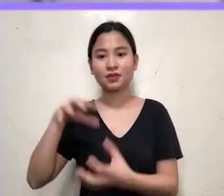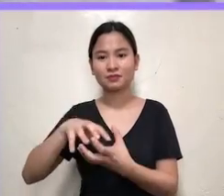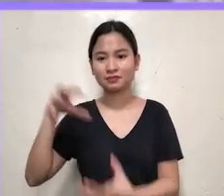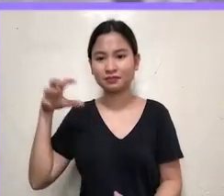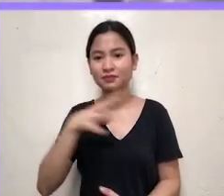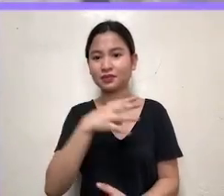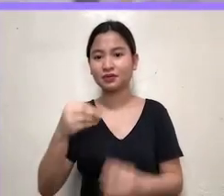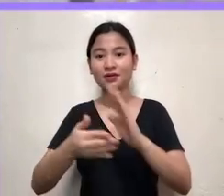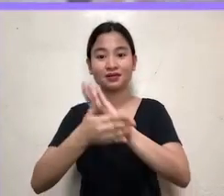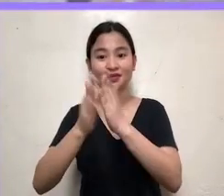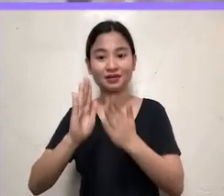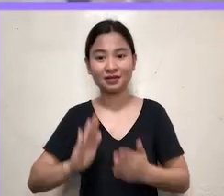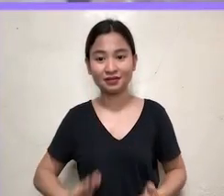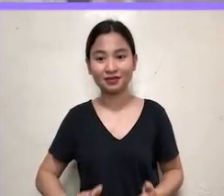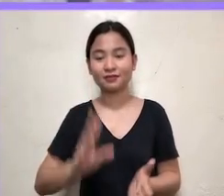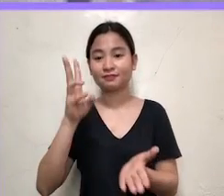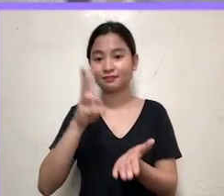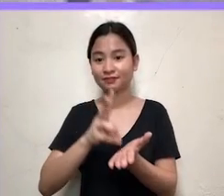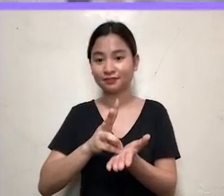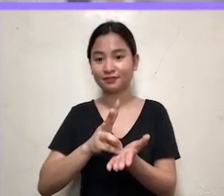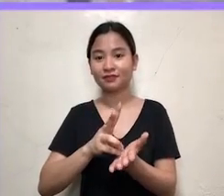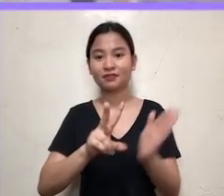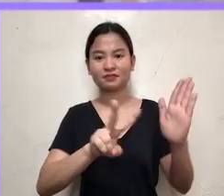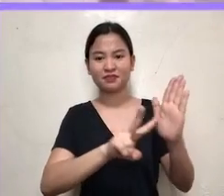Para sa maunlad at mapayapang kalungsuran,